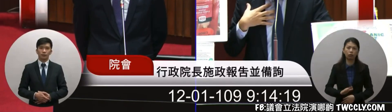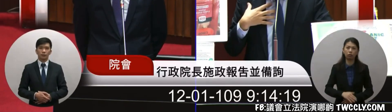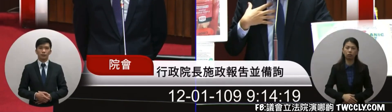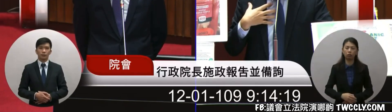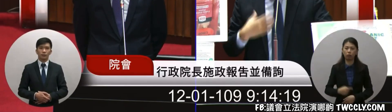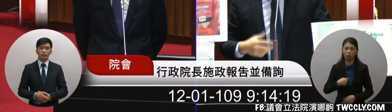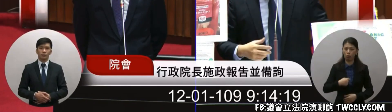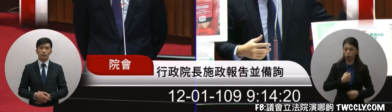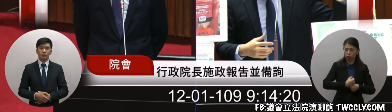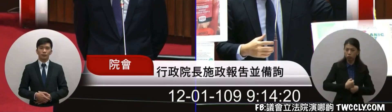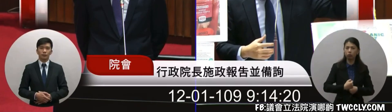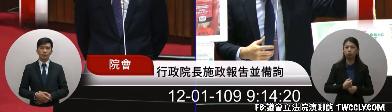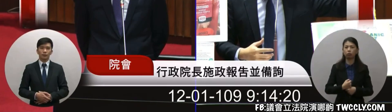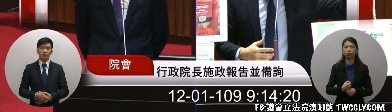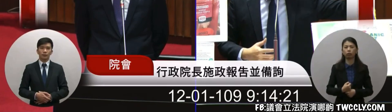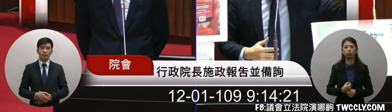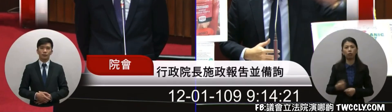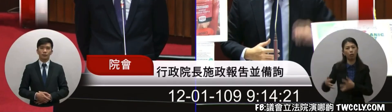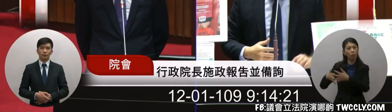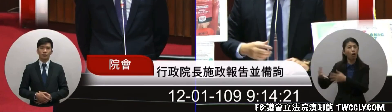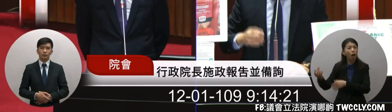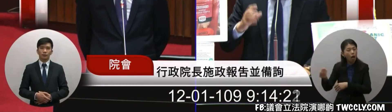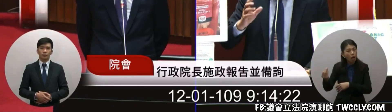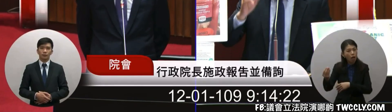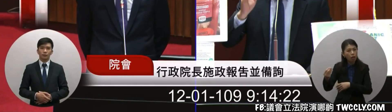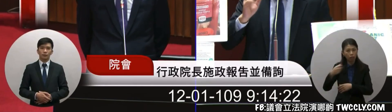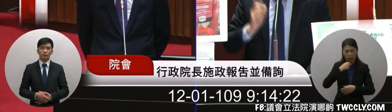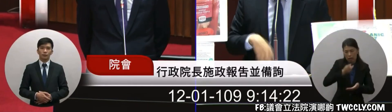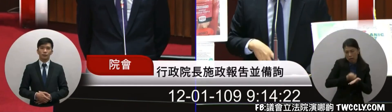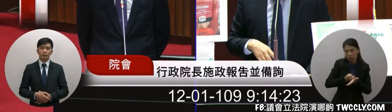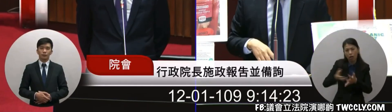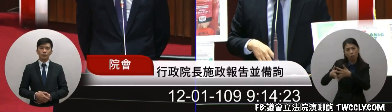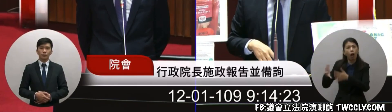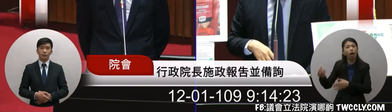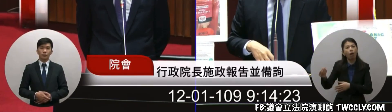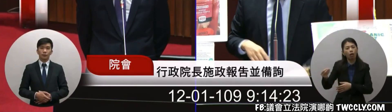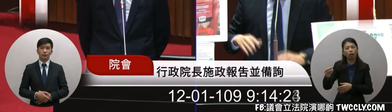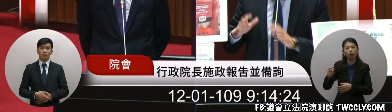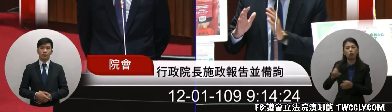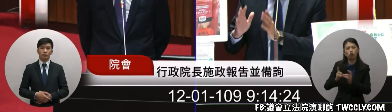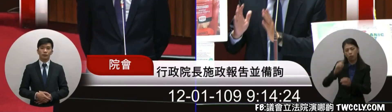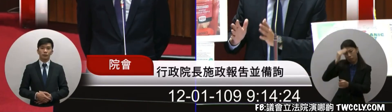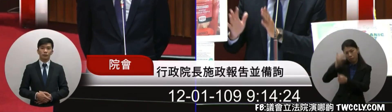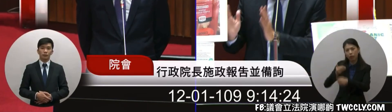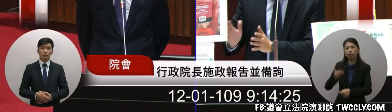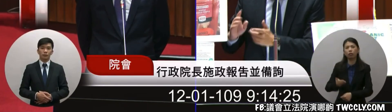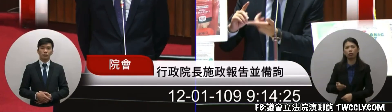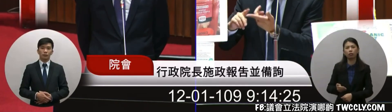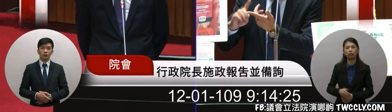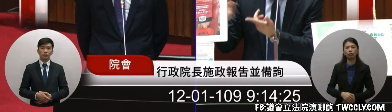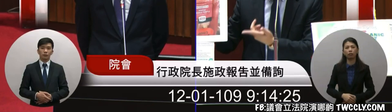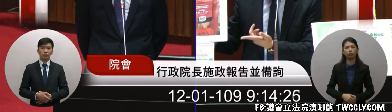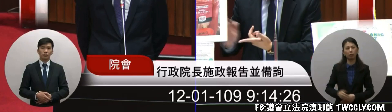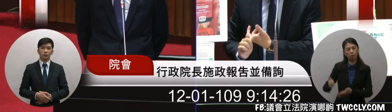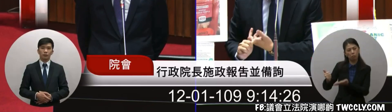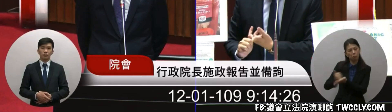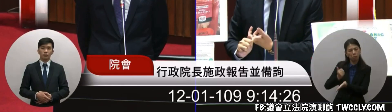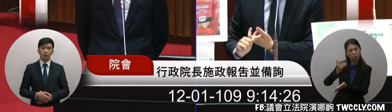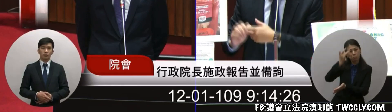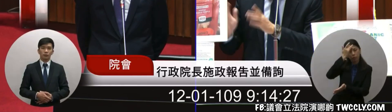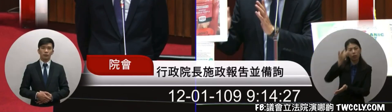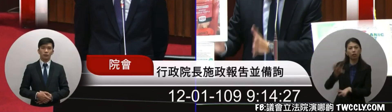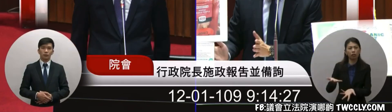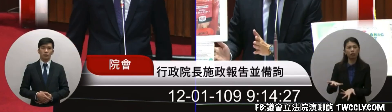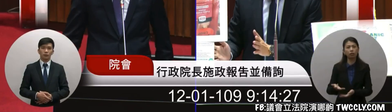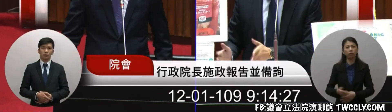做，好，美国没有做，好，那我们真的可能是贸易障碍，好，就是这也许我们就这算是一种非关税障